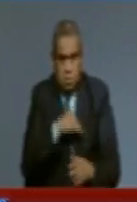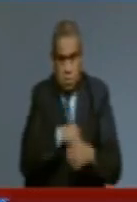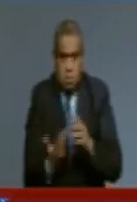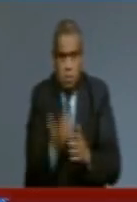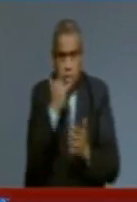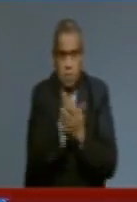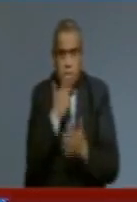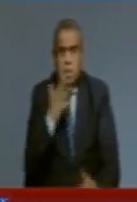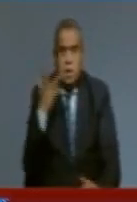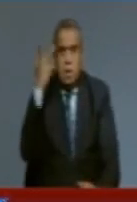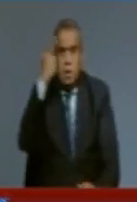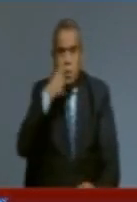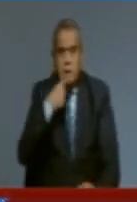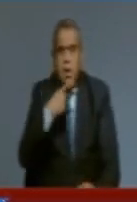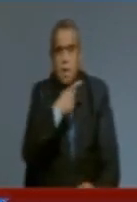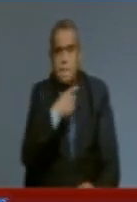100 قومية،